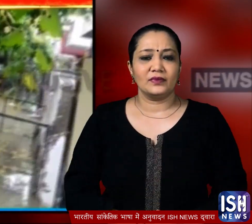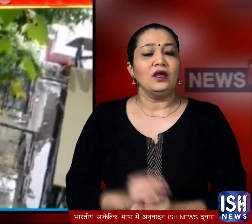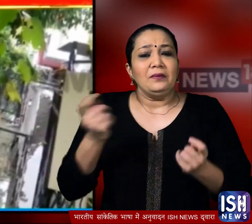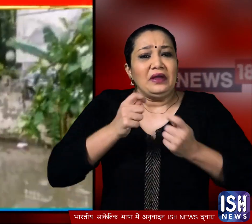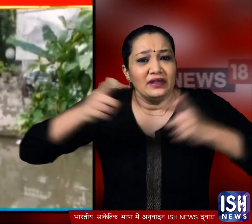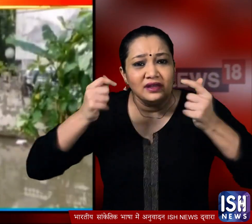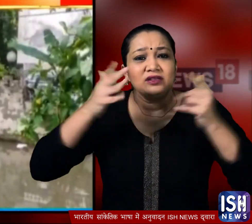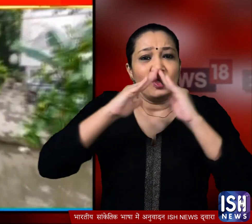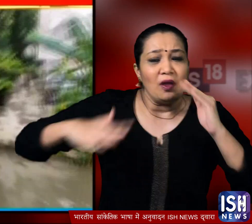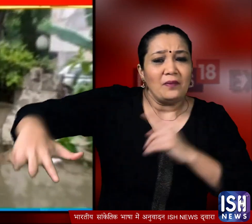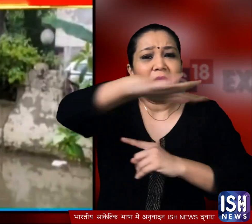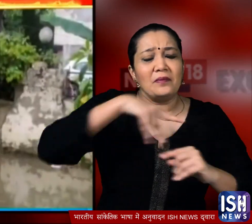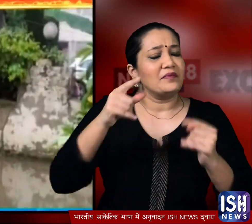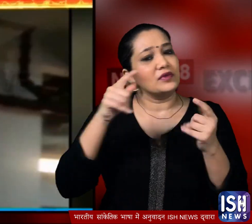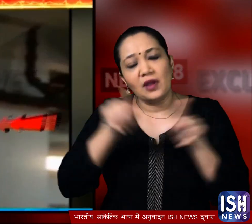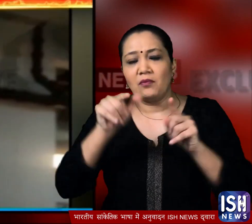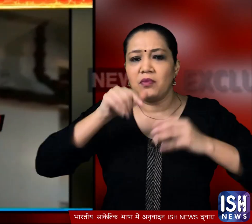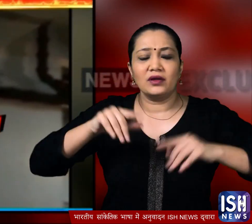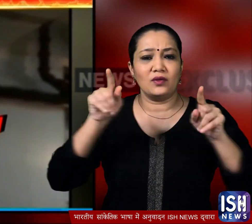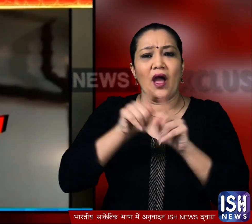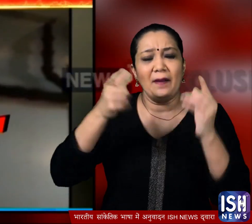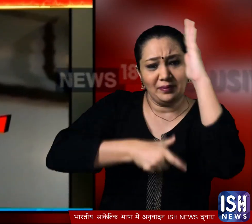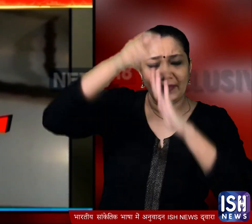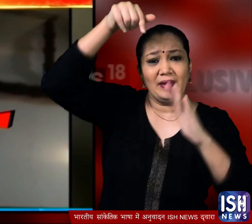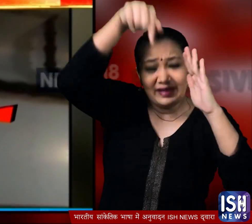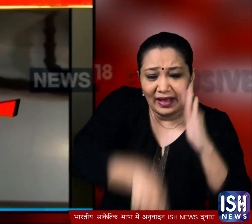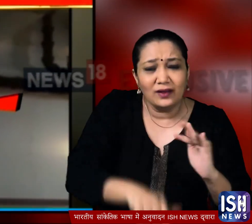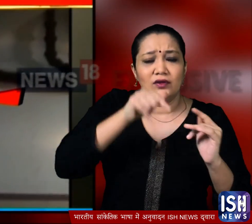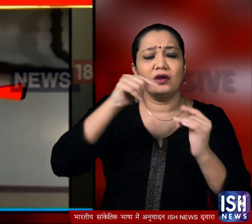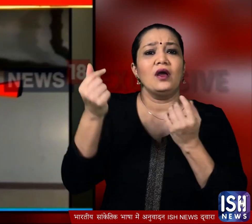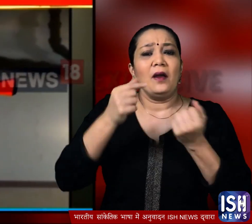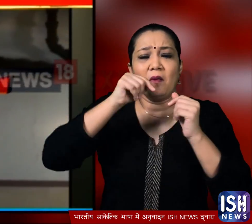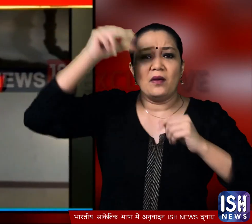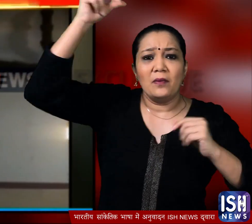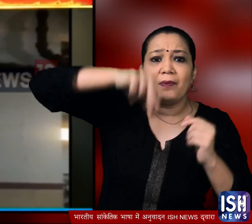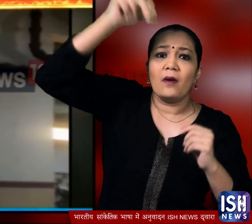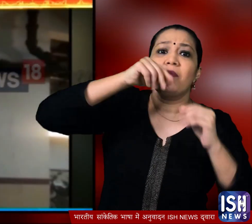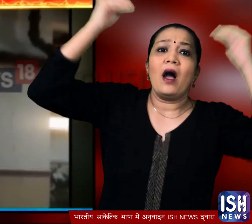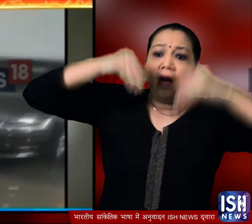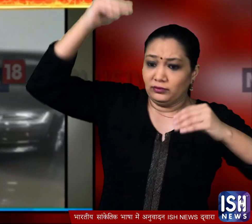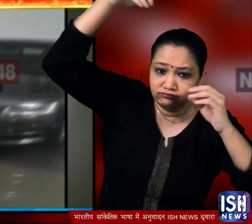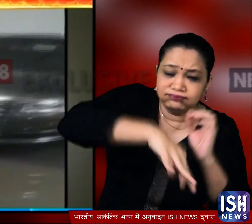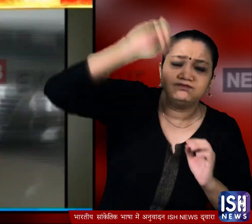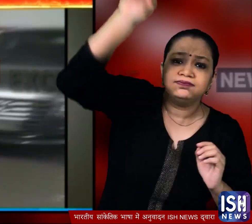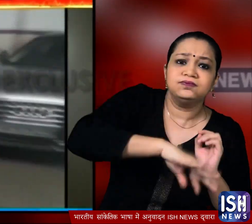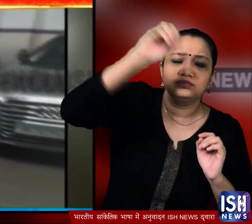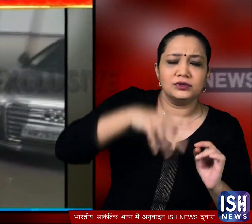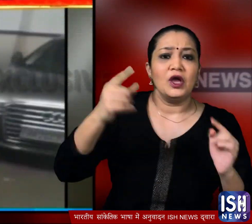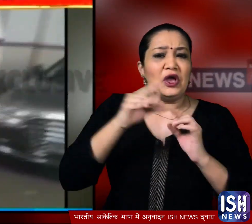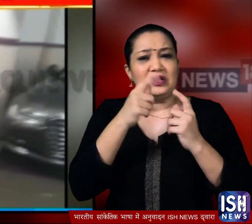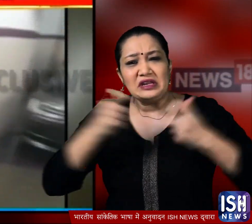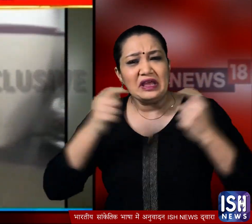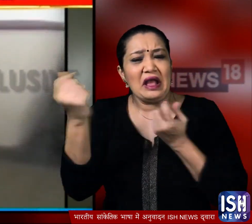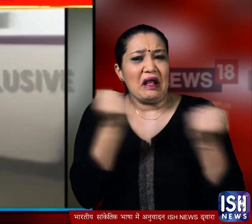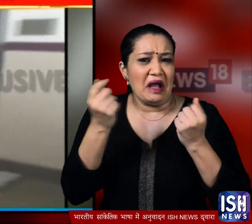हाउसिंग सोसाइटियां तक बारिश के कहर से नहीं बच सकी। एक सोसाइटी के बेसमेंट में तो बारिश का पानी झरने की तरह गिरता दिखाई दिया। वहां मौजूद कई लग्जरी